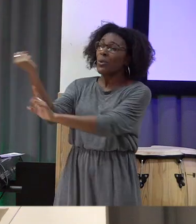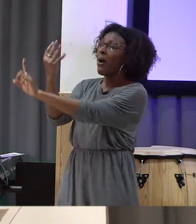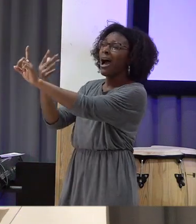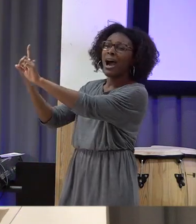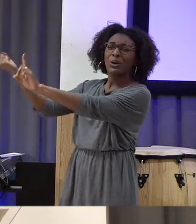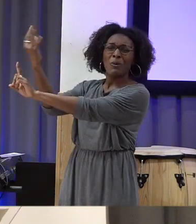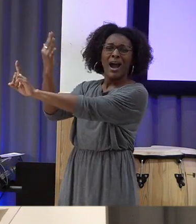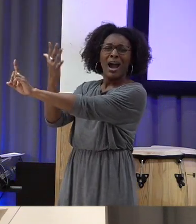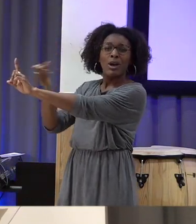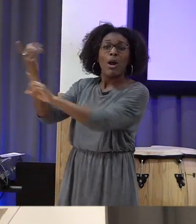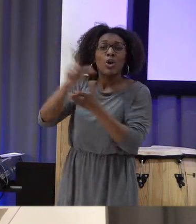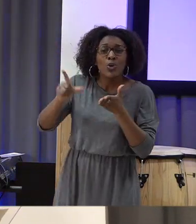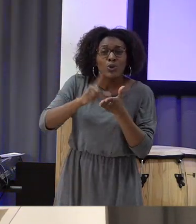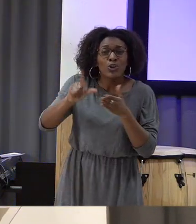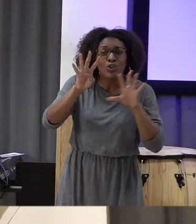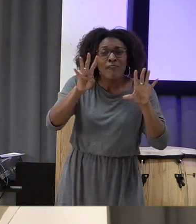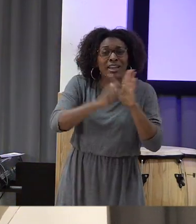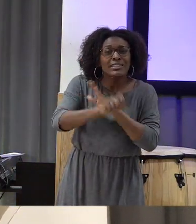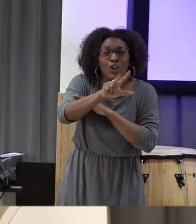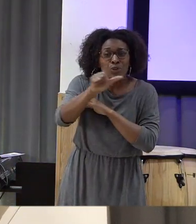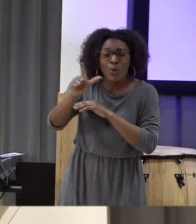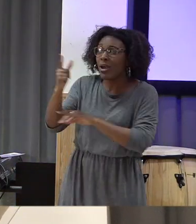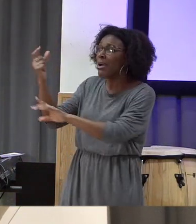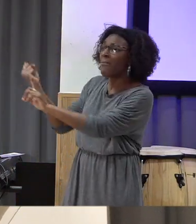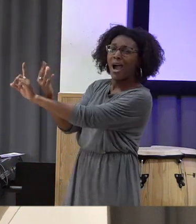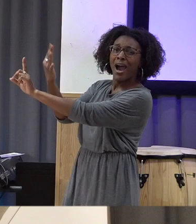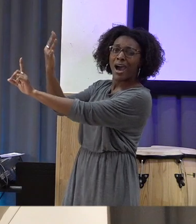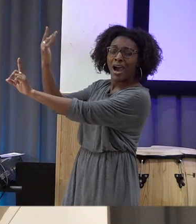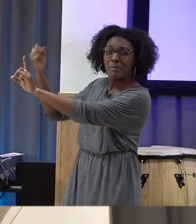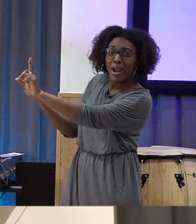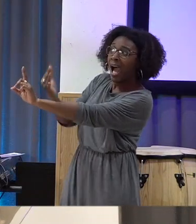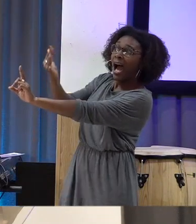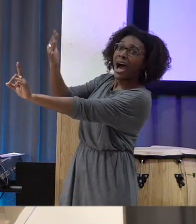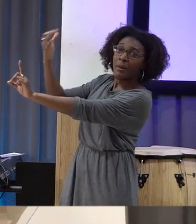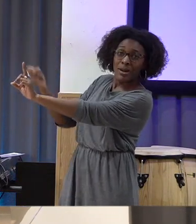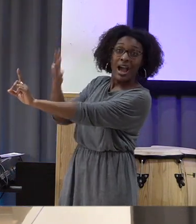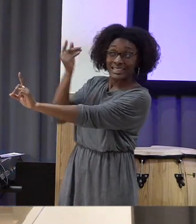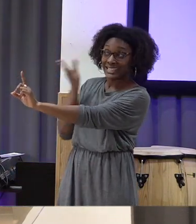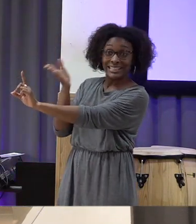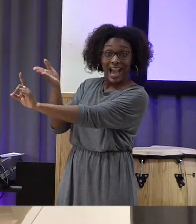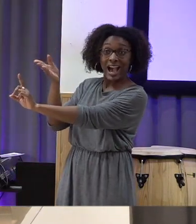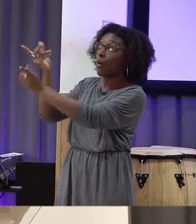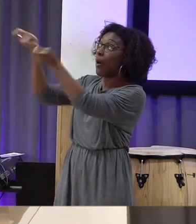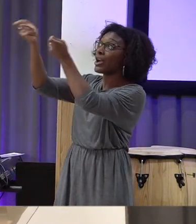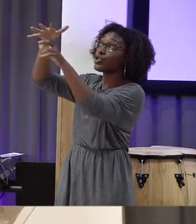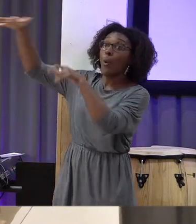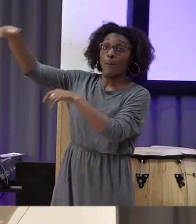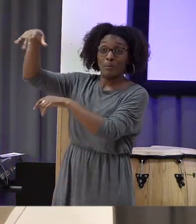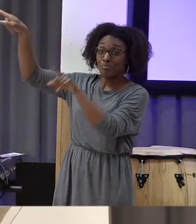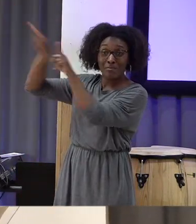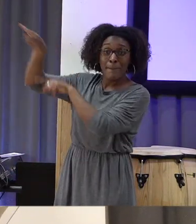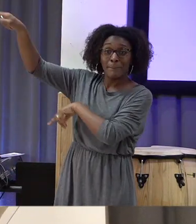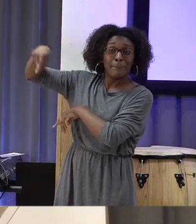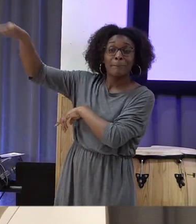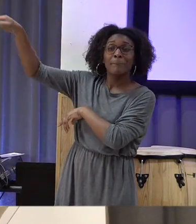32. Avant-goût de la gloire qui sera celle de Christ dans son royaume. Par-dessus toute autre